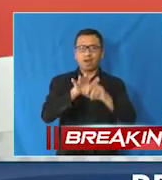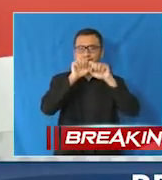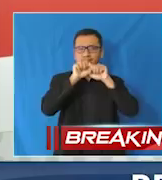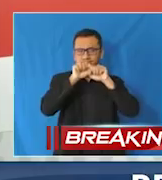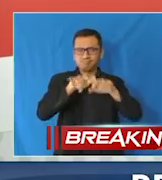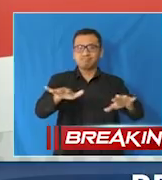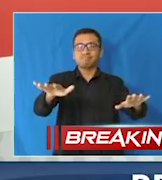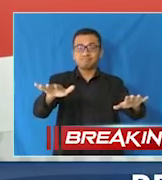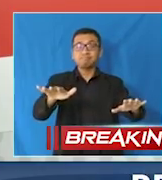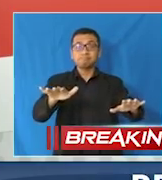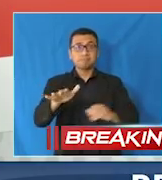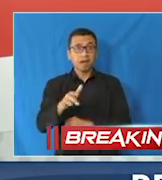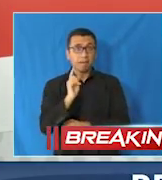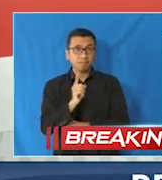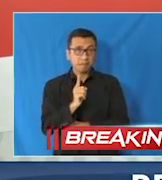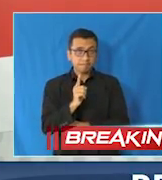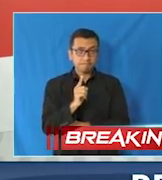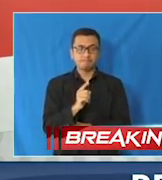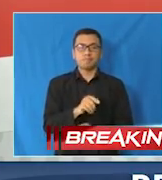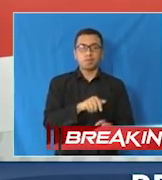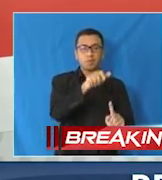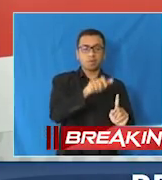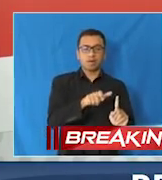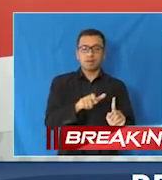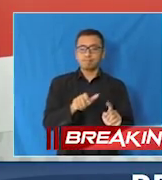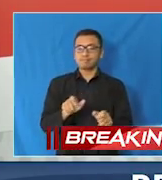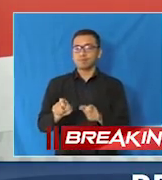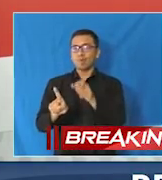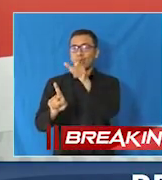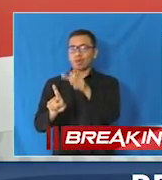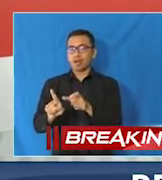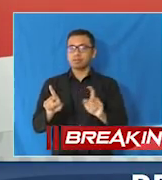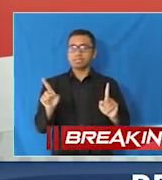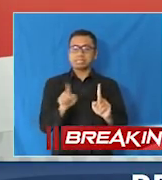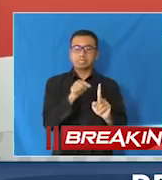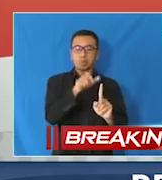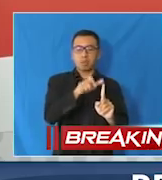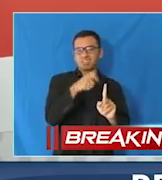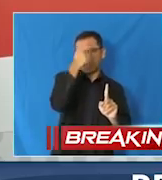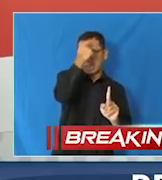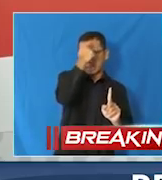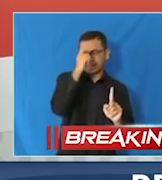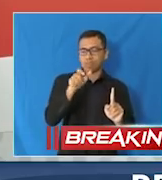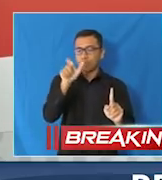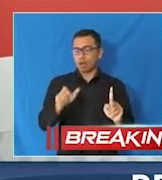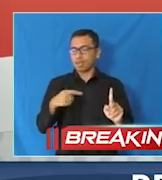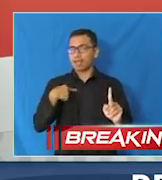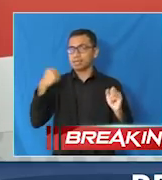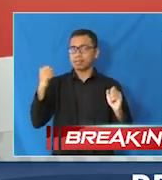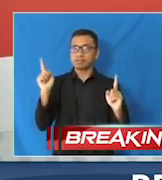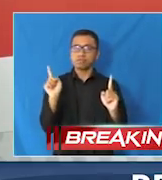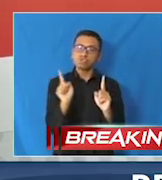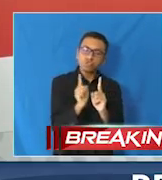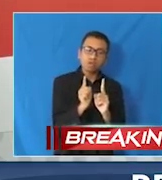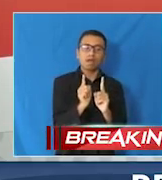akibat adanya kontak dekat antara orang yang sakit dengan orang yang sehat Oleh